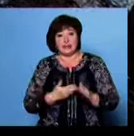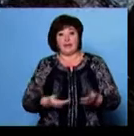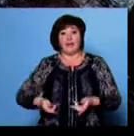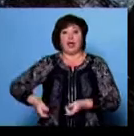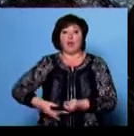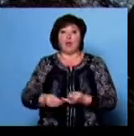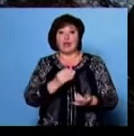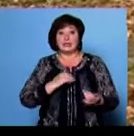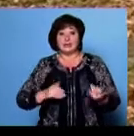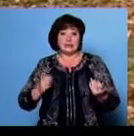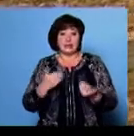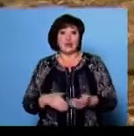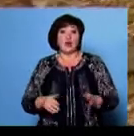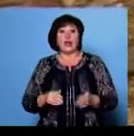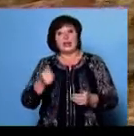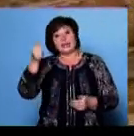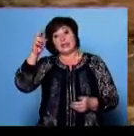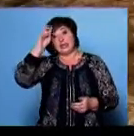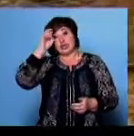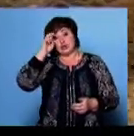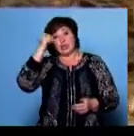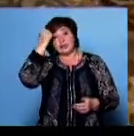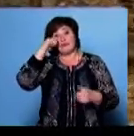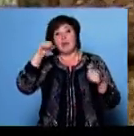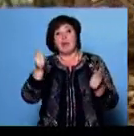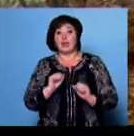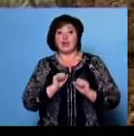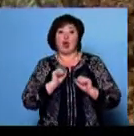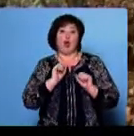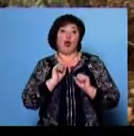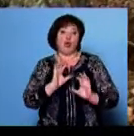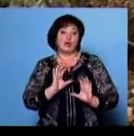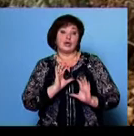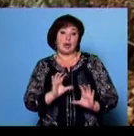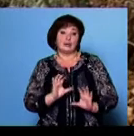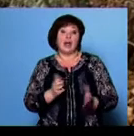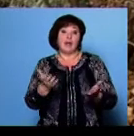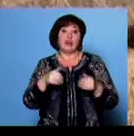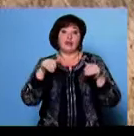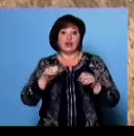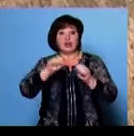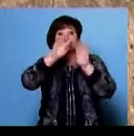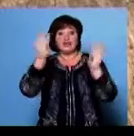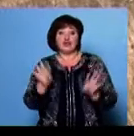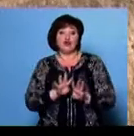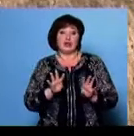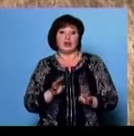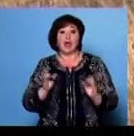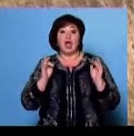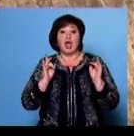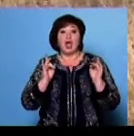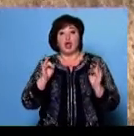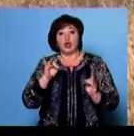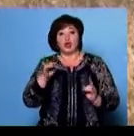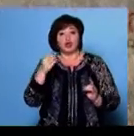работу. А сегодня экспертный совет при агентстве по охране памятников принял решение. Священной роще нужна государственная